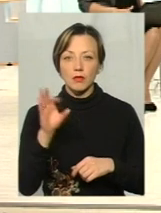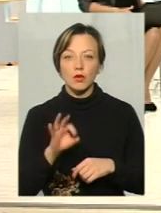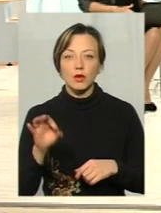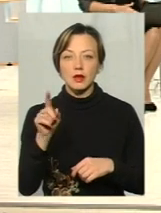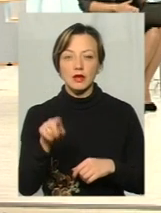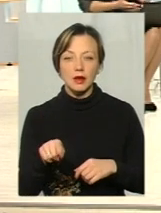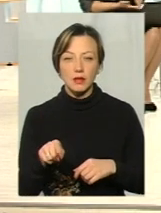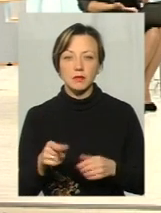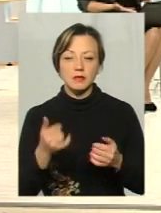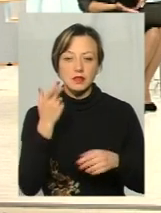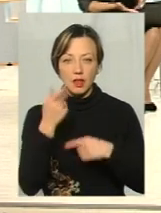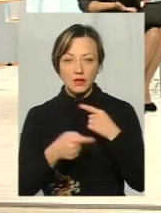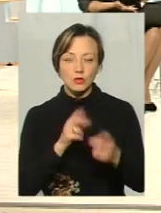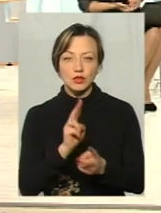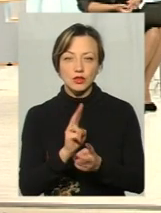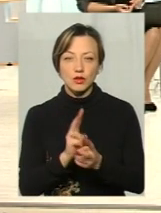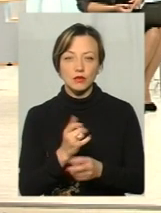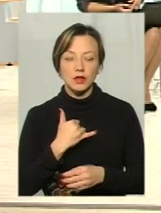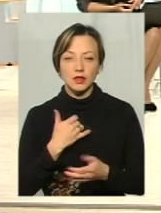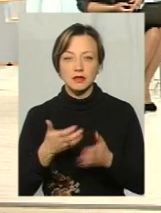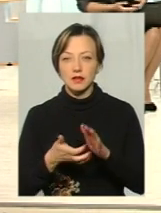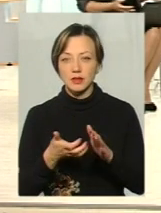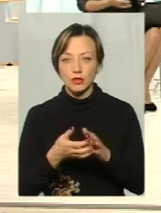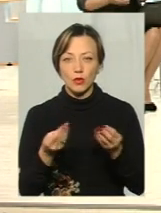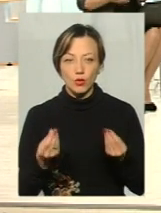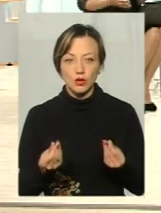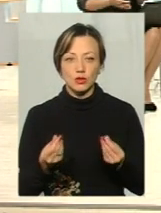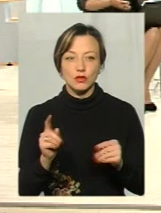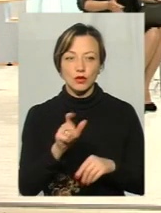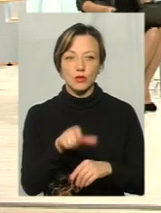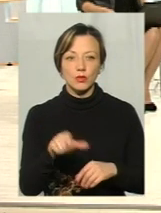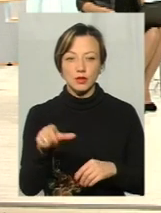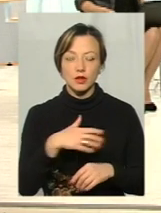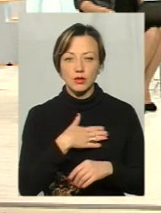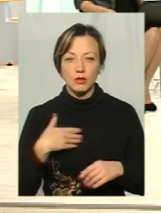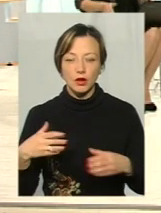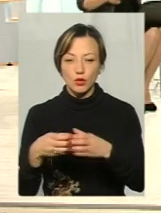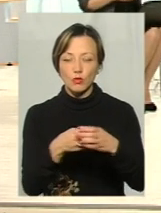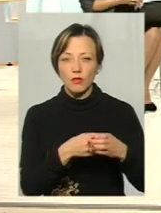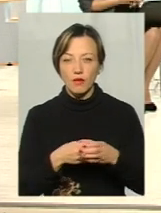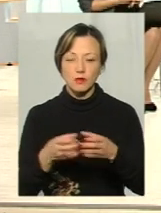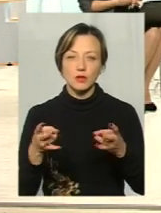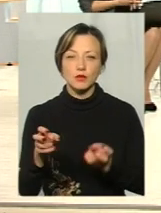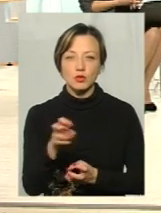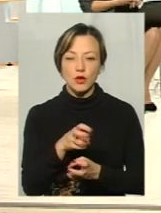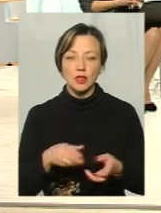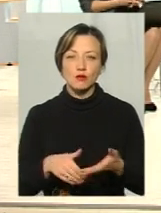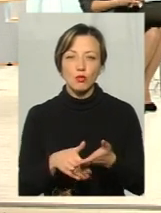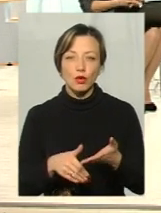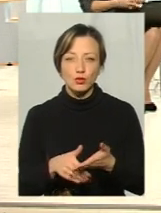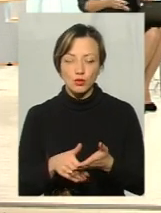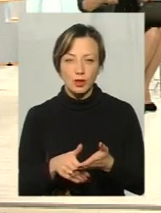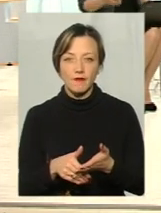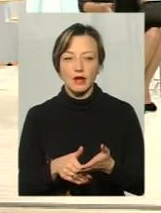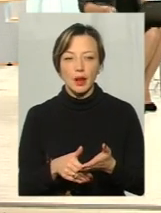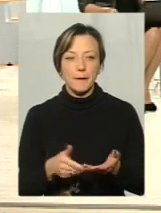те, що ми завжди стикаємося з тим, що в нас немає коштів, так, що люди не хочуть групуватися, що потрібно шукати спонсорів.